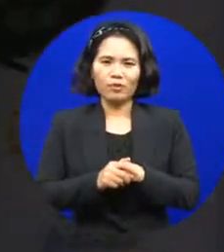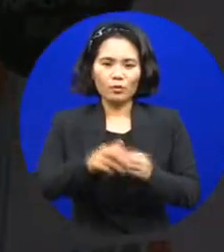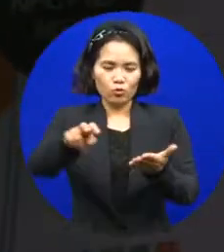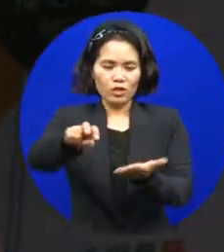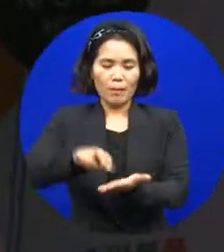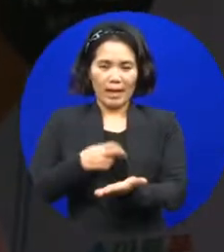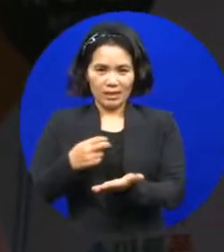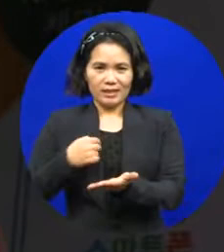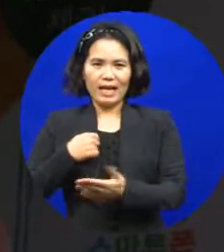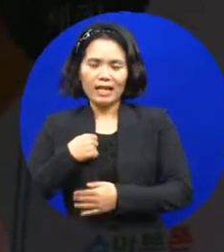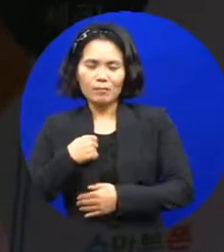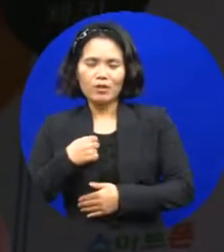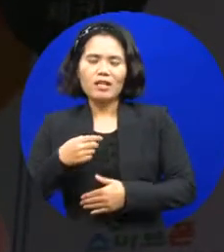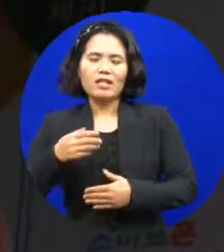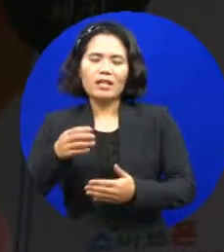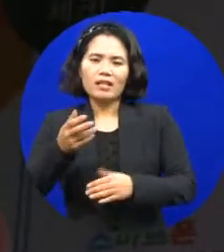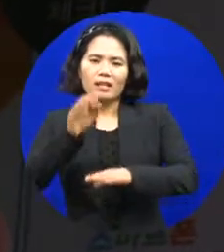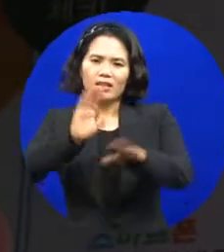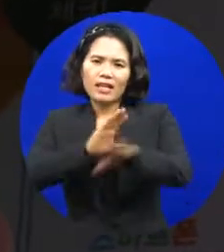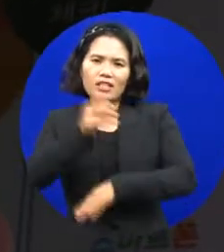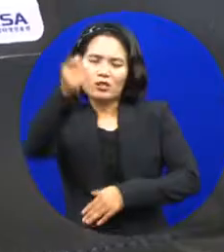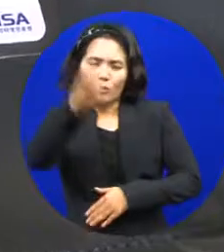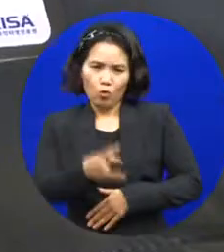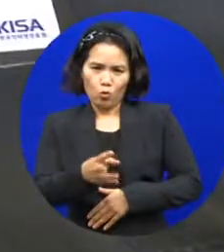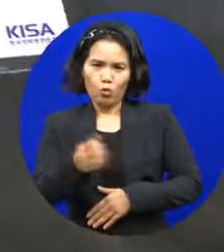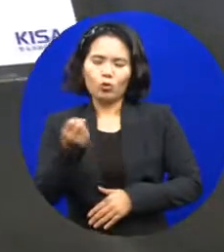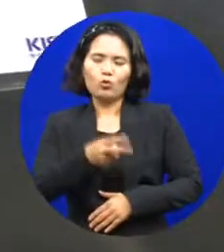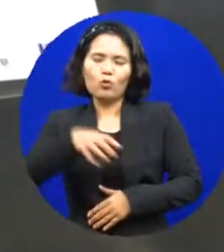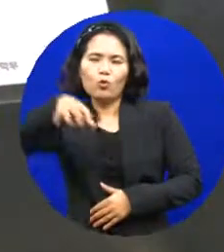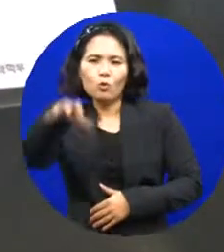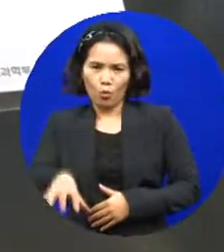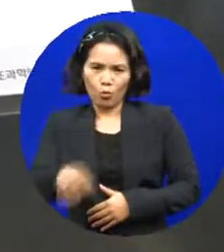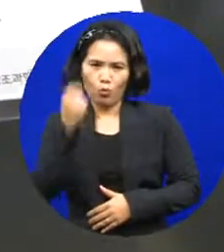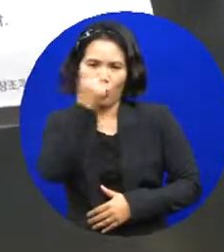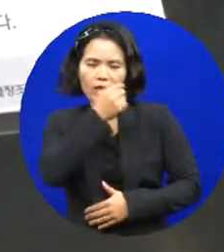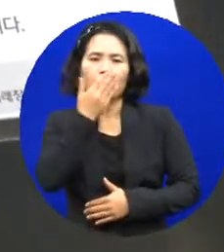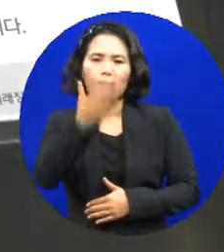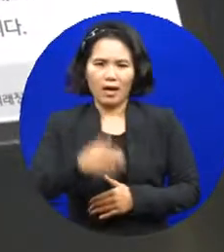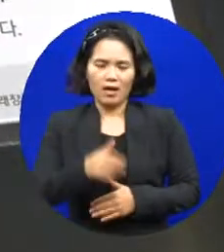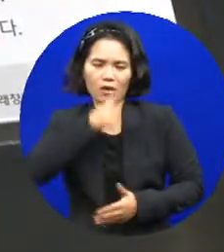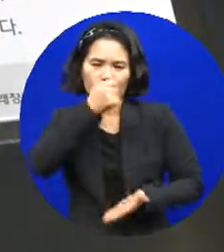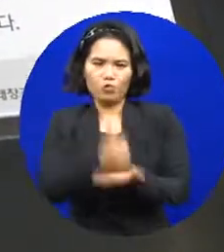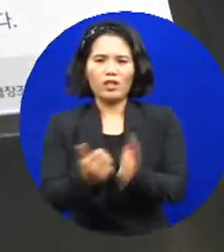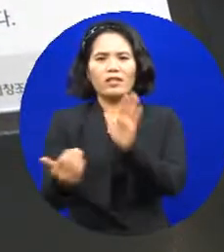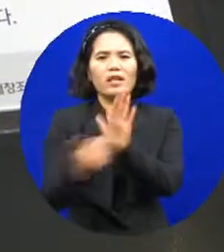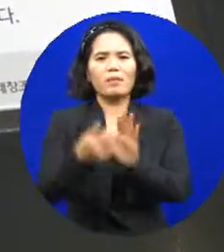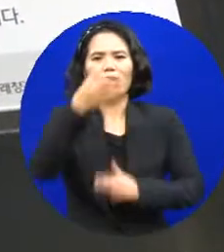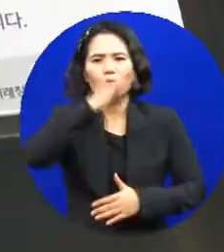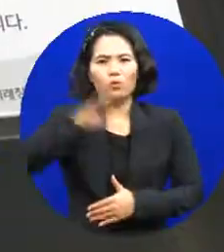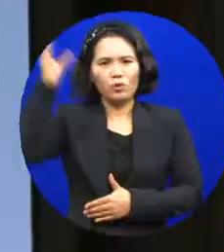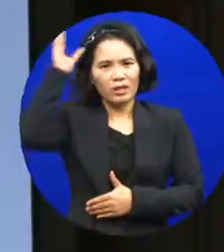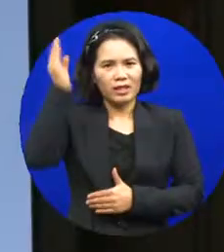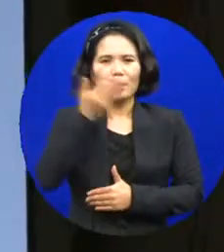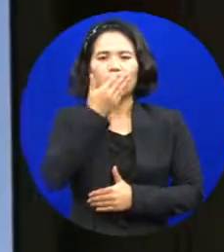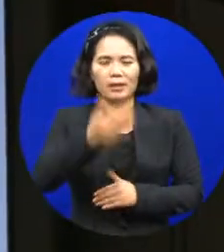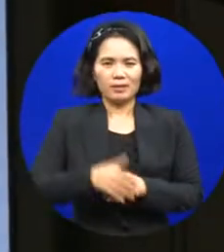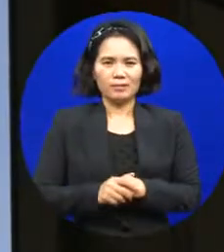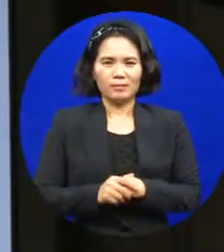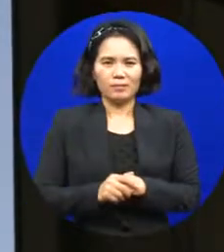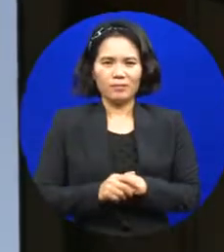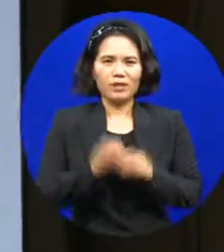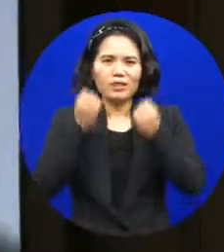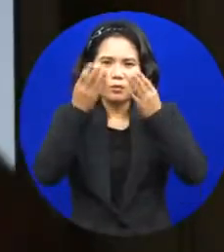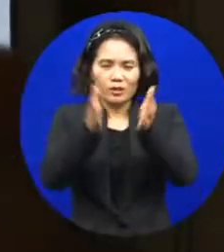보냅니다. 문자를 받은 수신자는 택시 번호는 물론 자세한 위치 정보까지 확인할 수 있어 범죄 예방 효과도 기대할